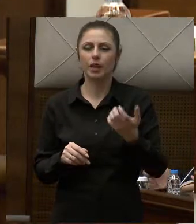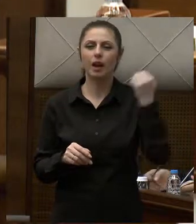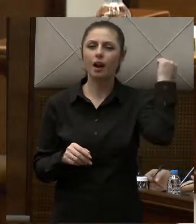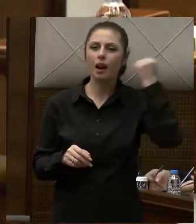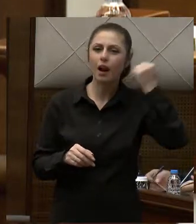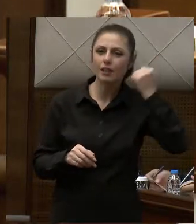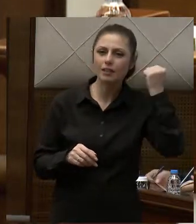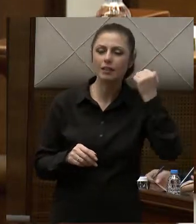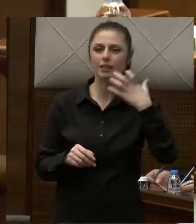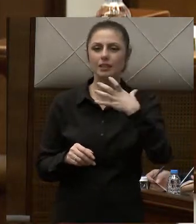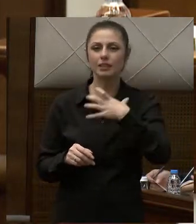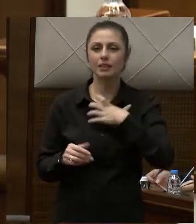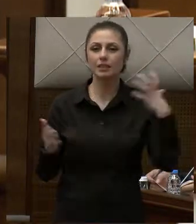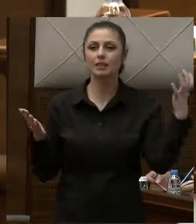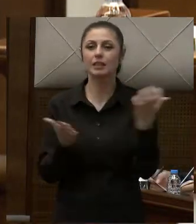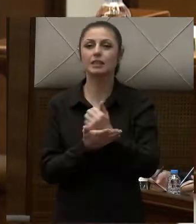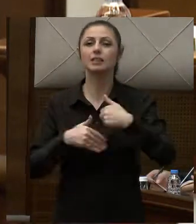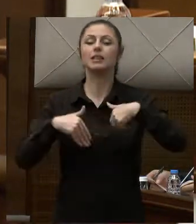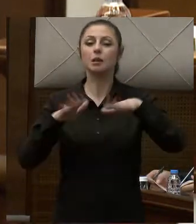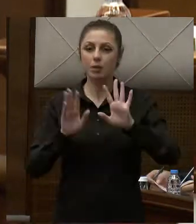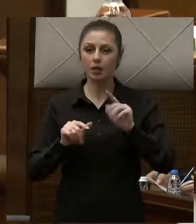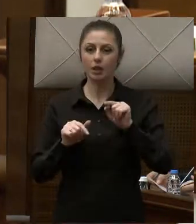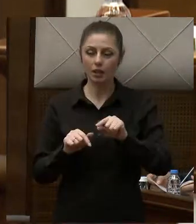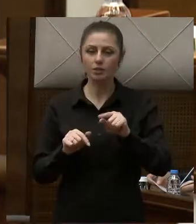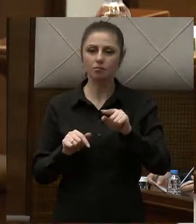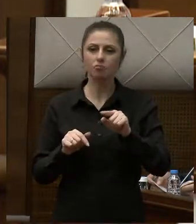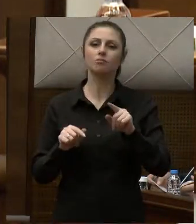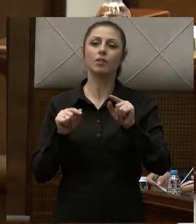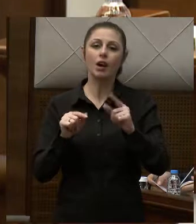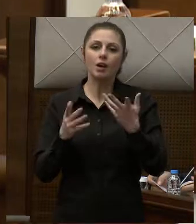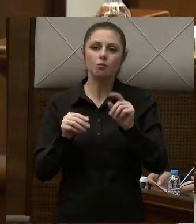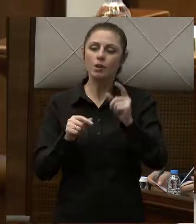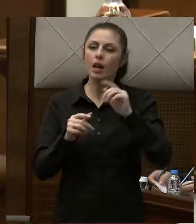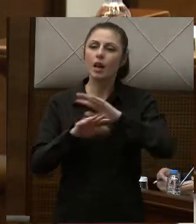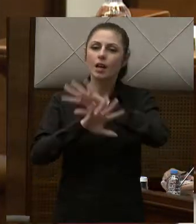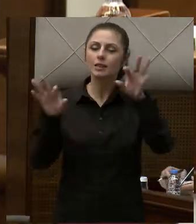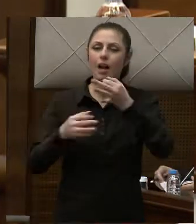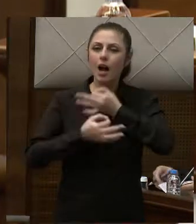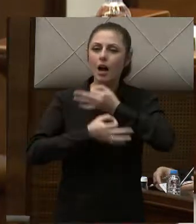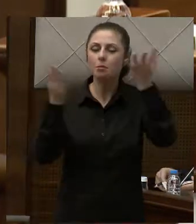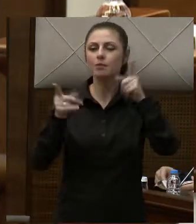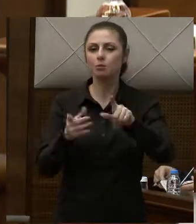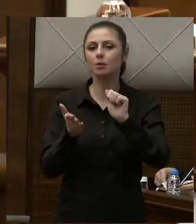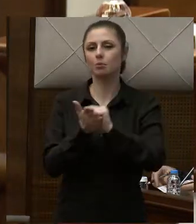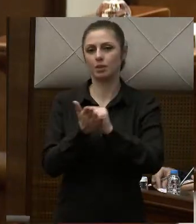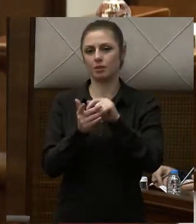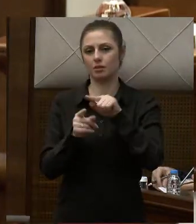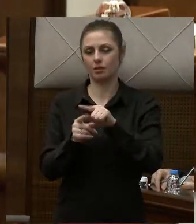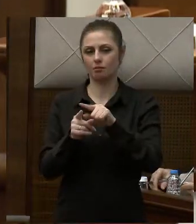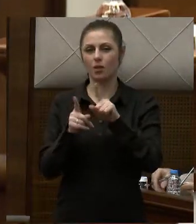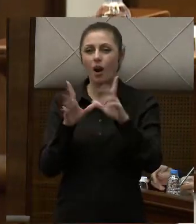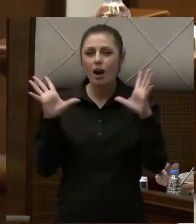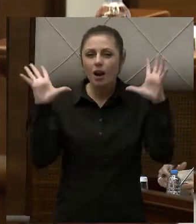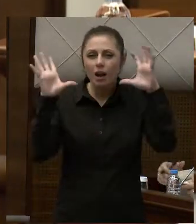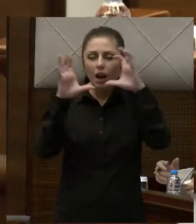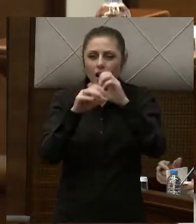katillerin başarısız olmasındaki en büyük etkenlerden biri de şüphesiz basınımızdı. O karanlık gecede büyük bir rol